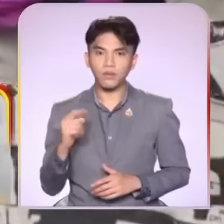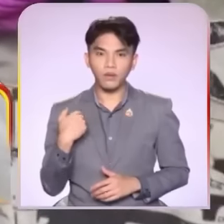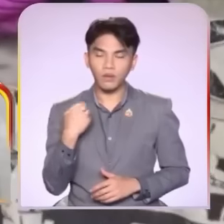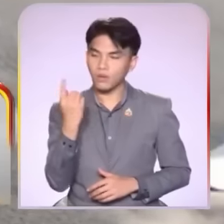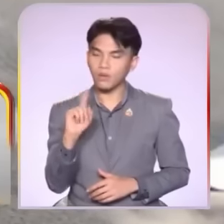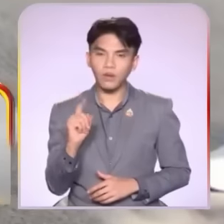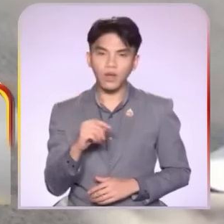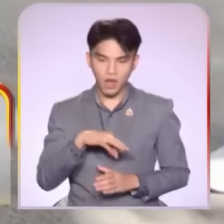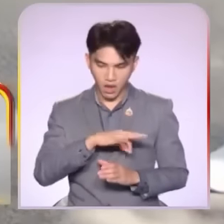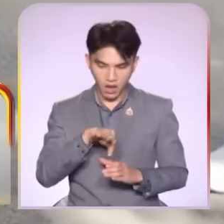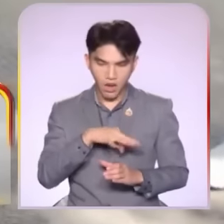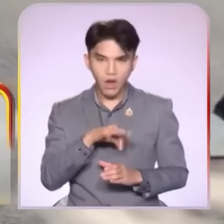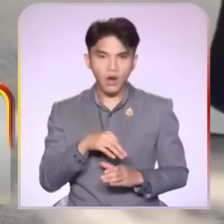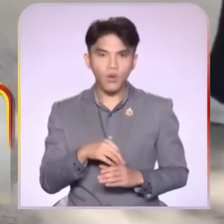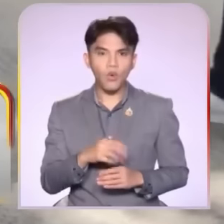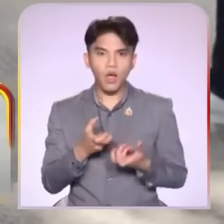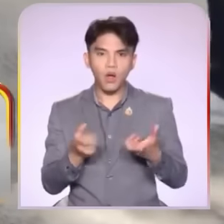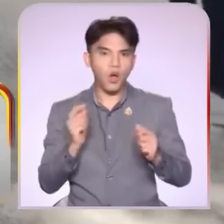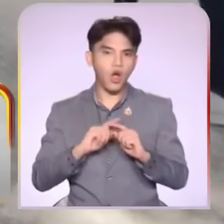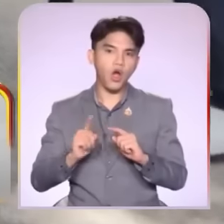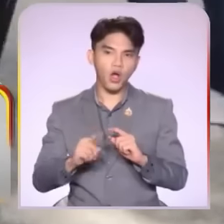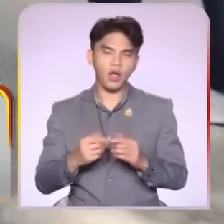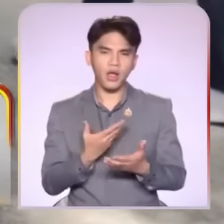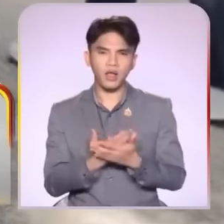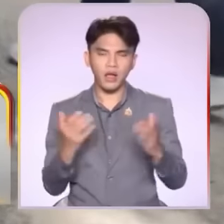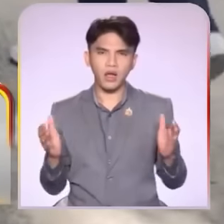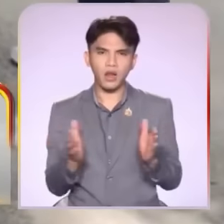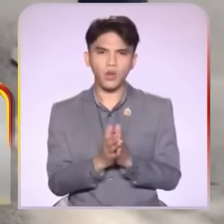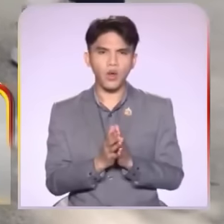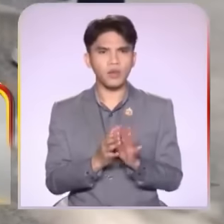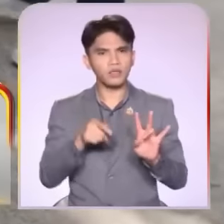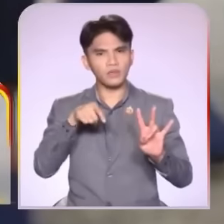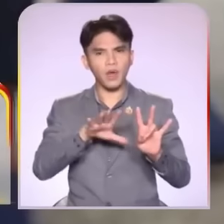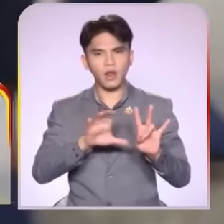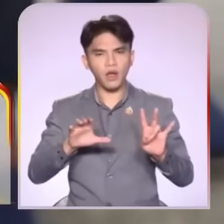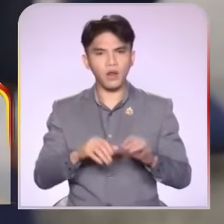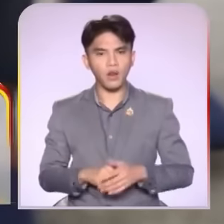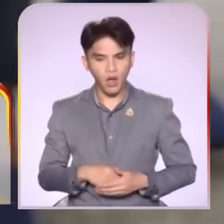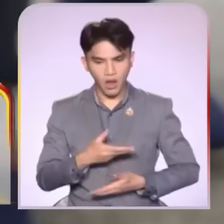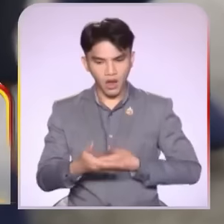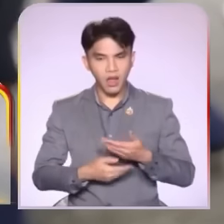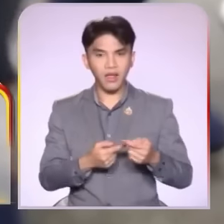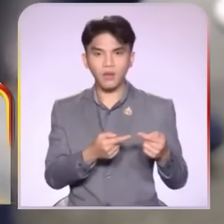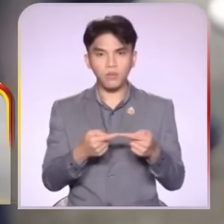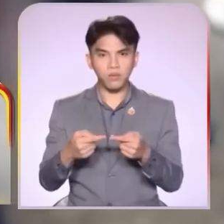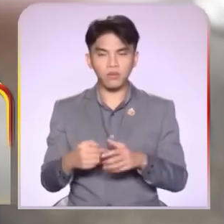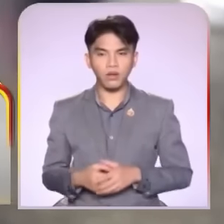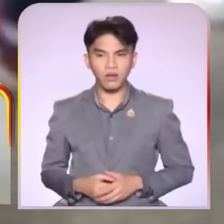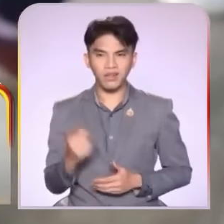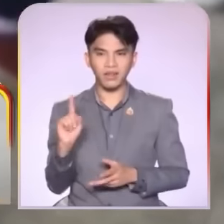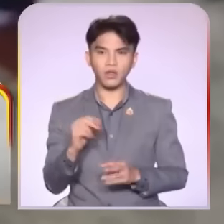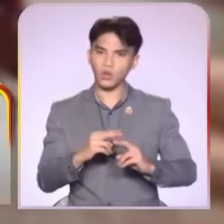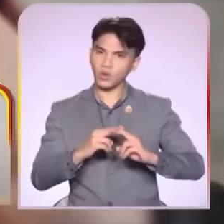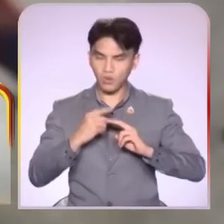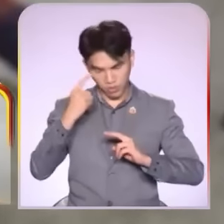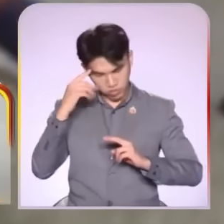บ้างเอากาแฟไปเอาคอลลาเจนไป ม ูลค่ารวมประมาณ 7,500 บาทเพื่อ นำไปจำหน่ายฮะคุณดาบอกว่าต